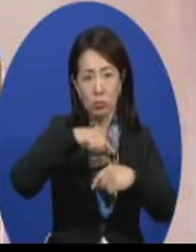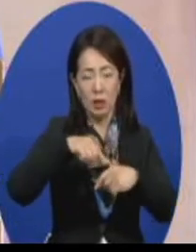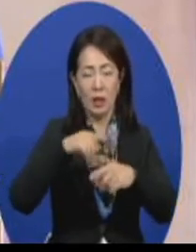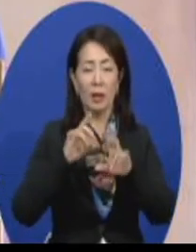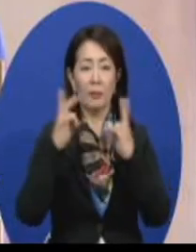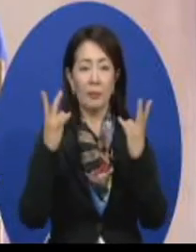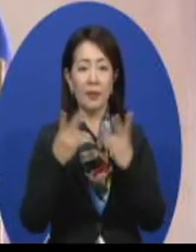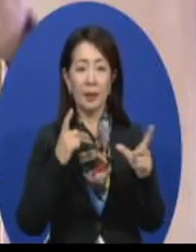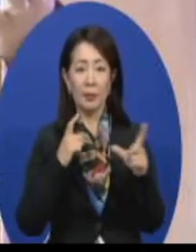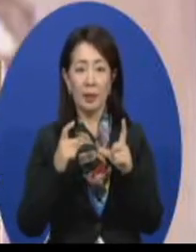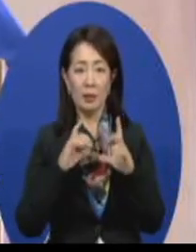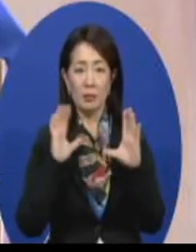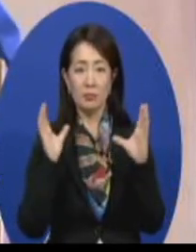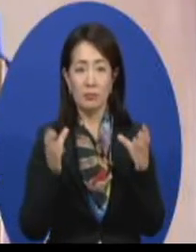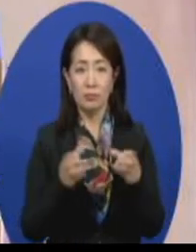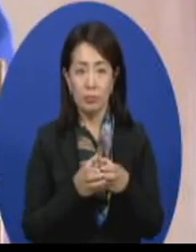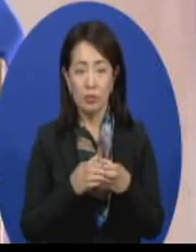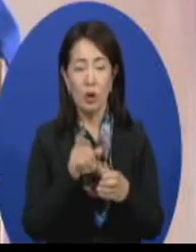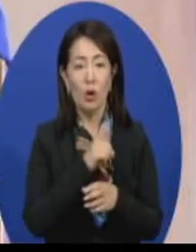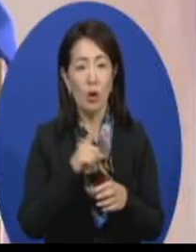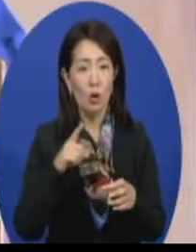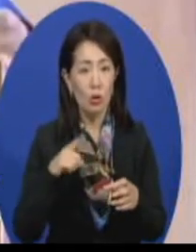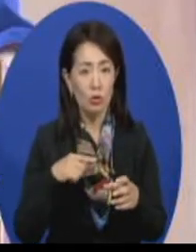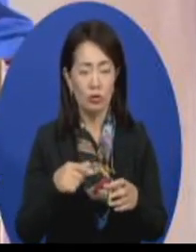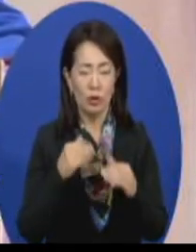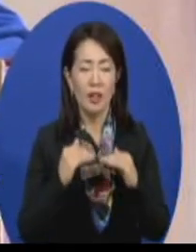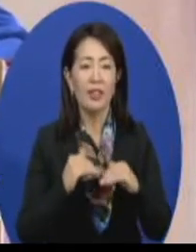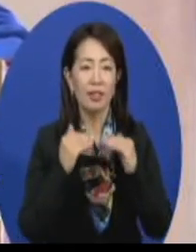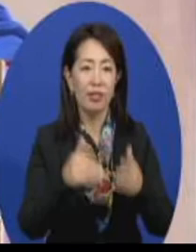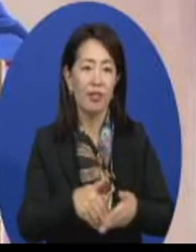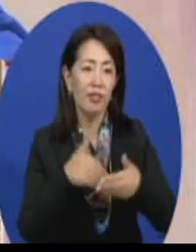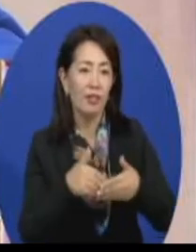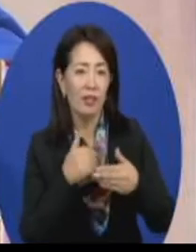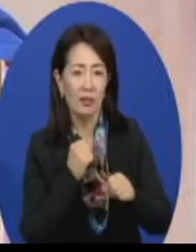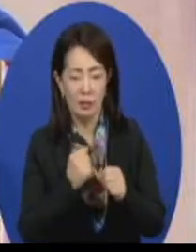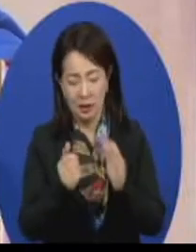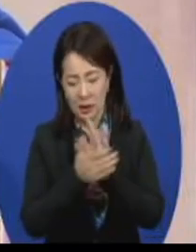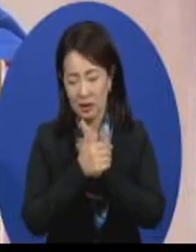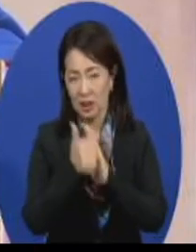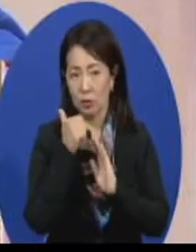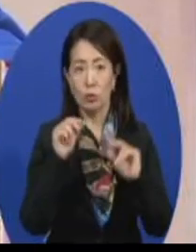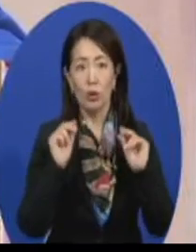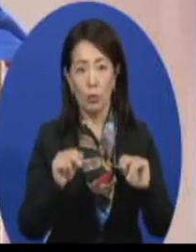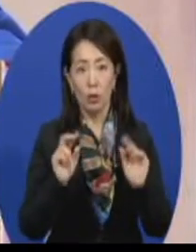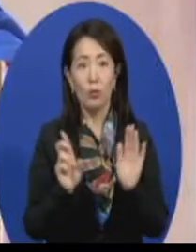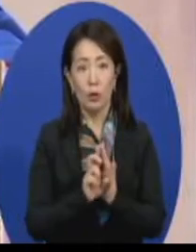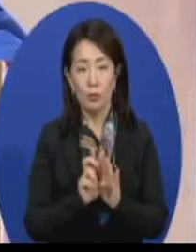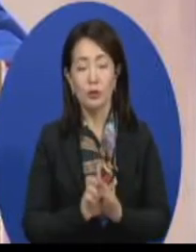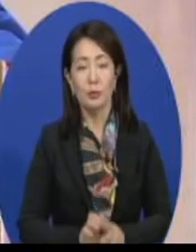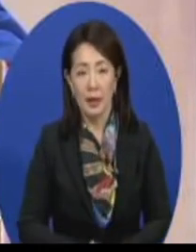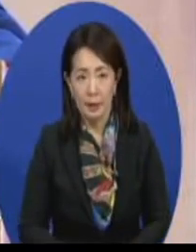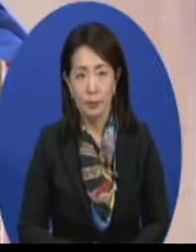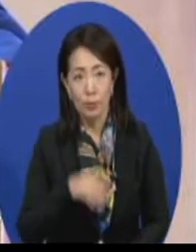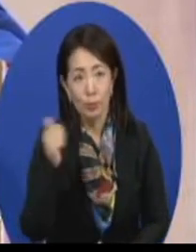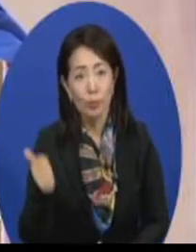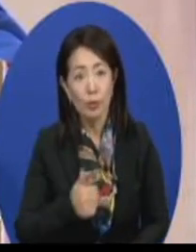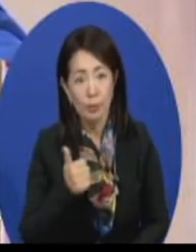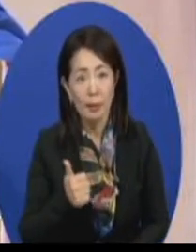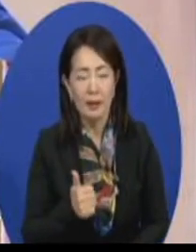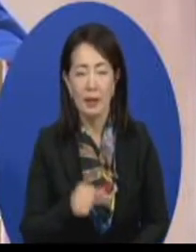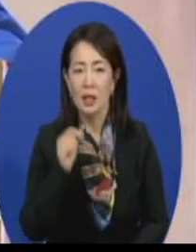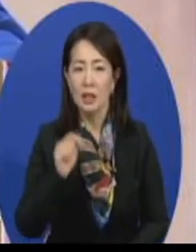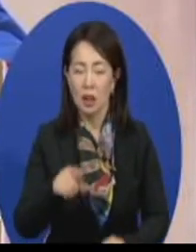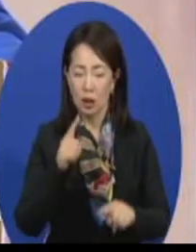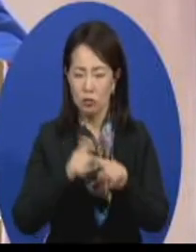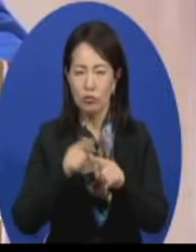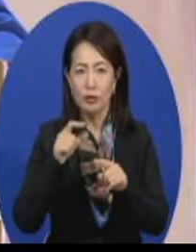нийгмийн эдийн засгийн зохицуулж энэ дээр өөрөө дэтгэл зарцуулах чадвартай болох бүрэн боломж байна. Ингэж